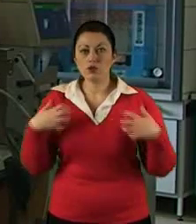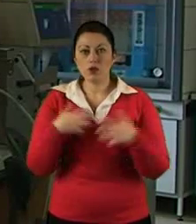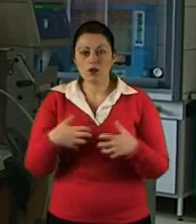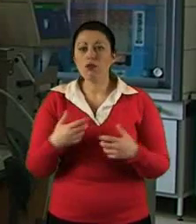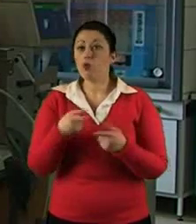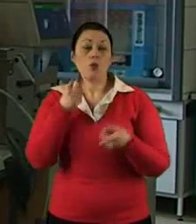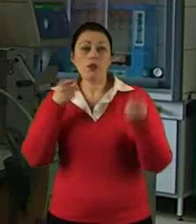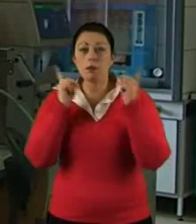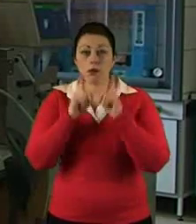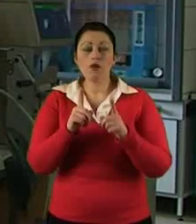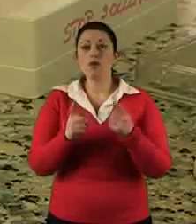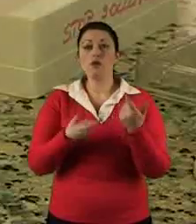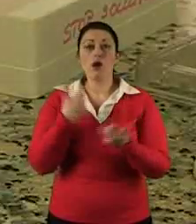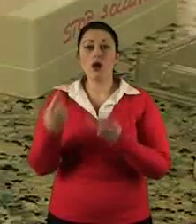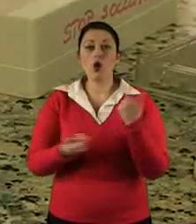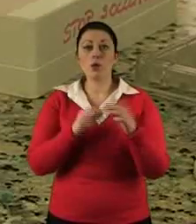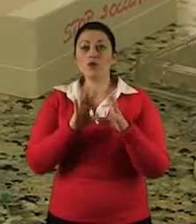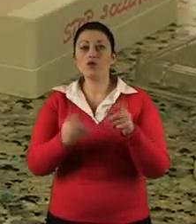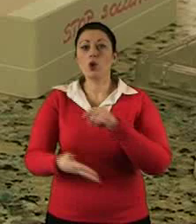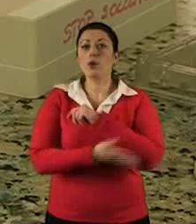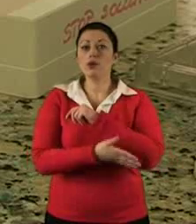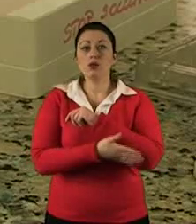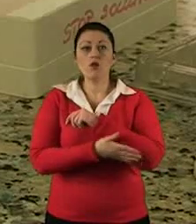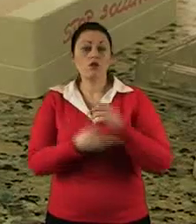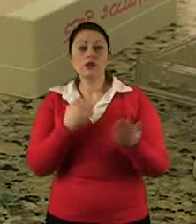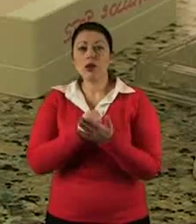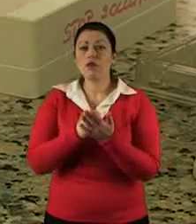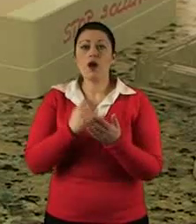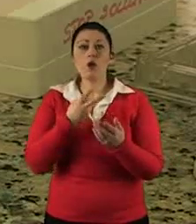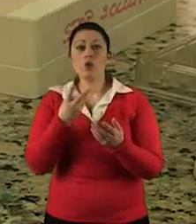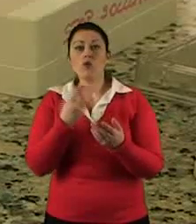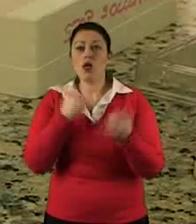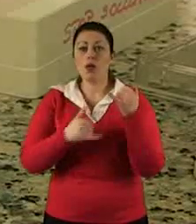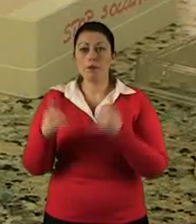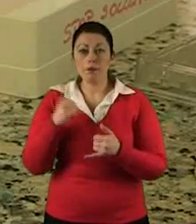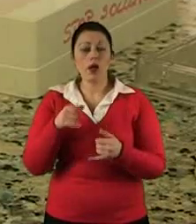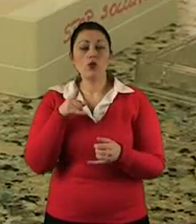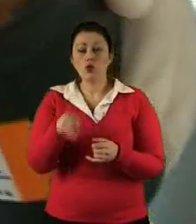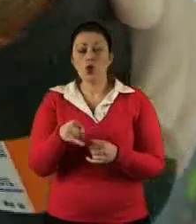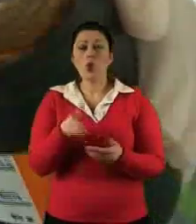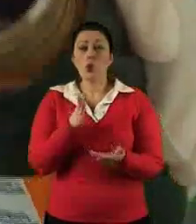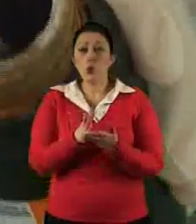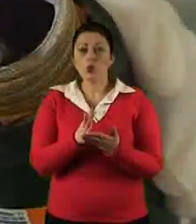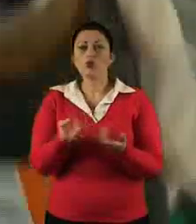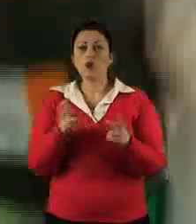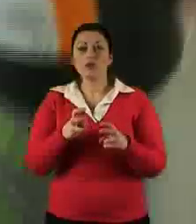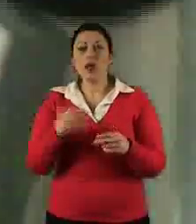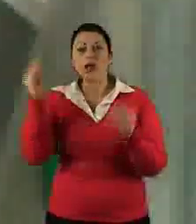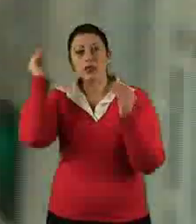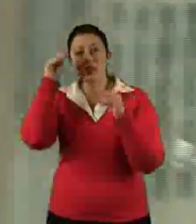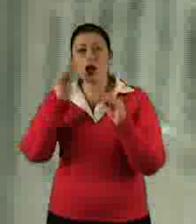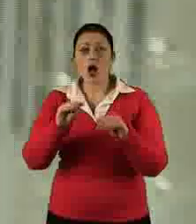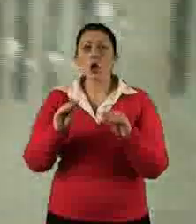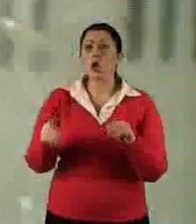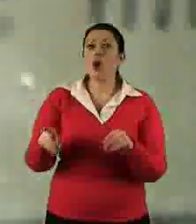poszczególnych hodowców. My tak naprawdę robimy tą podstawową rzecz, jaka jest badanie chemiczne. W